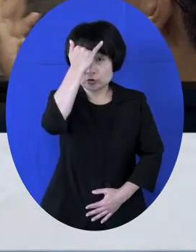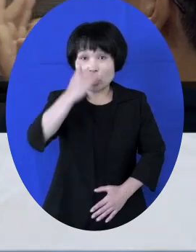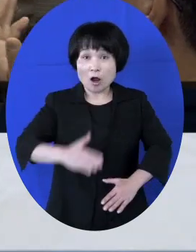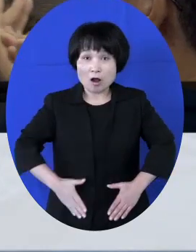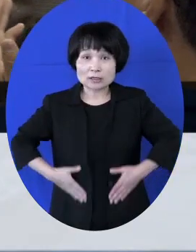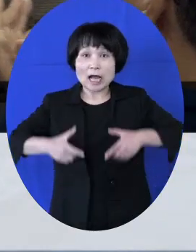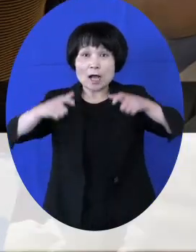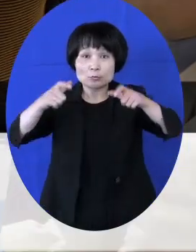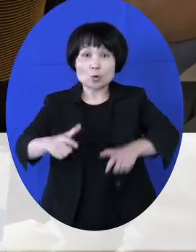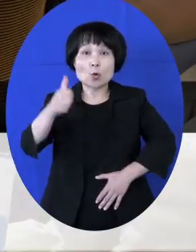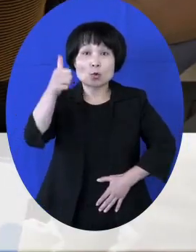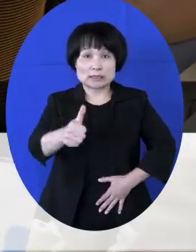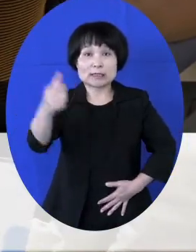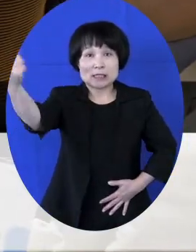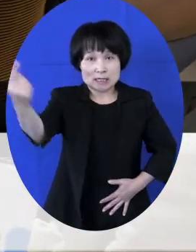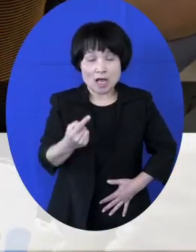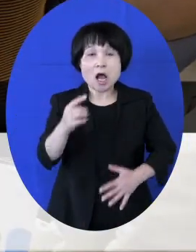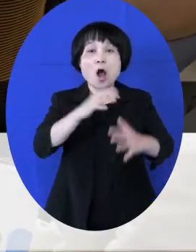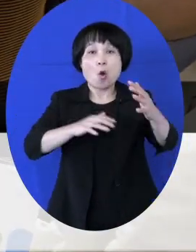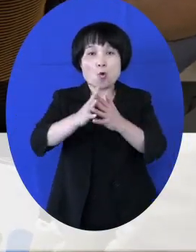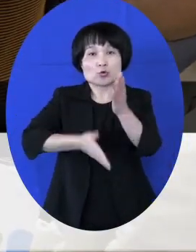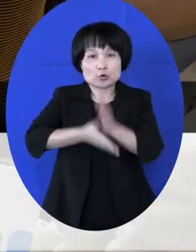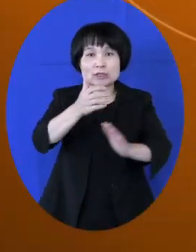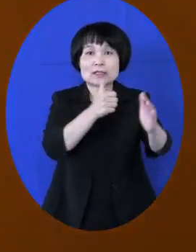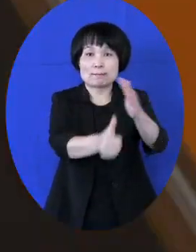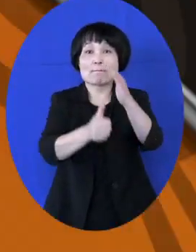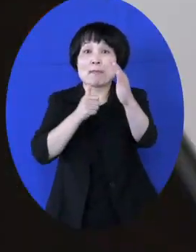충남 도지사의 공주시 방문이 진행됐습니다.